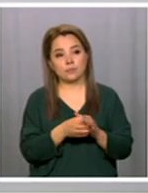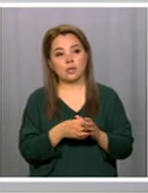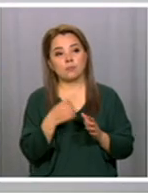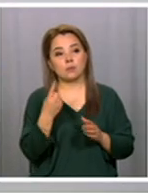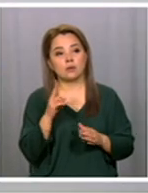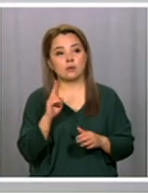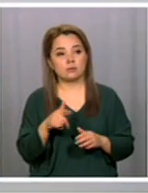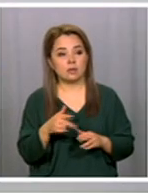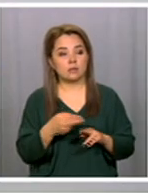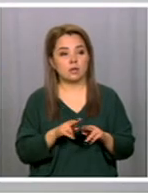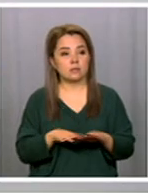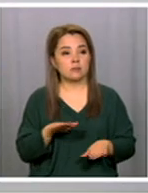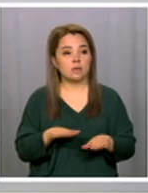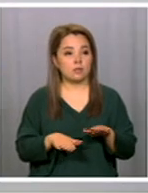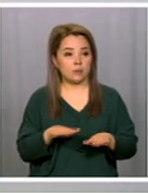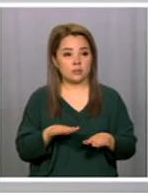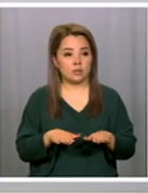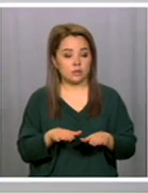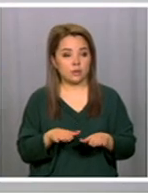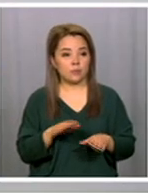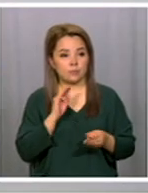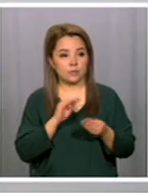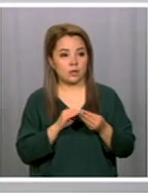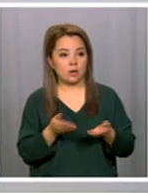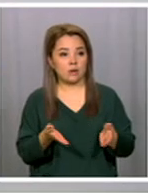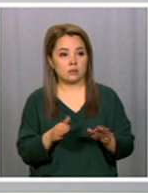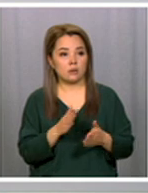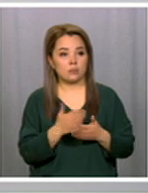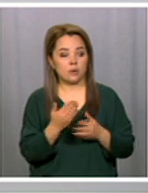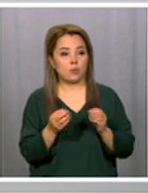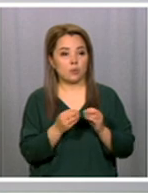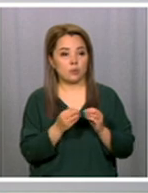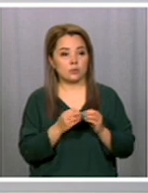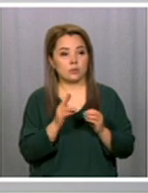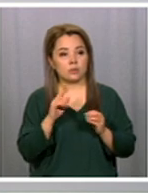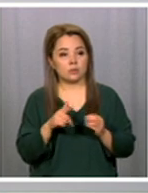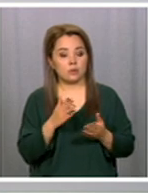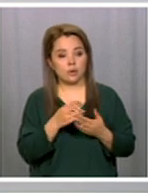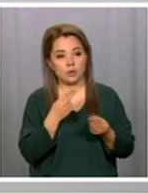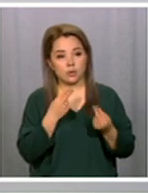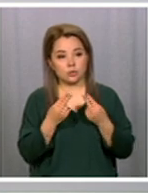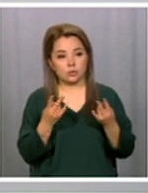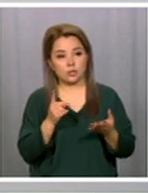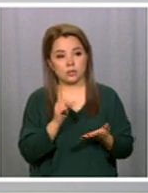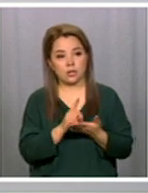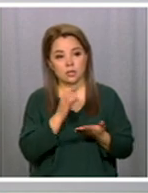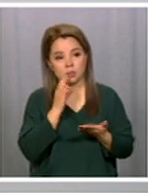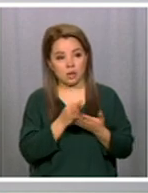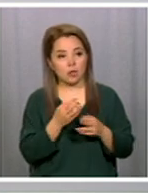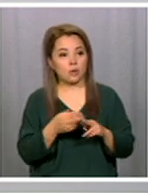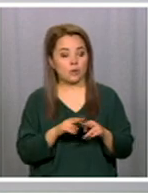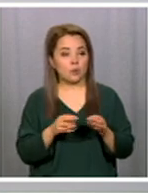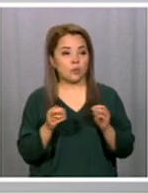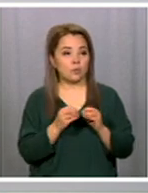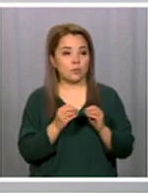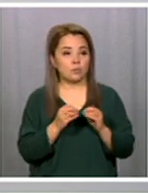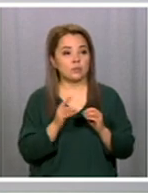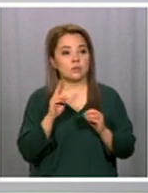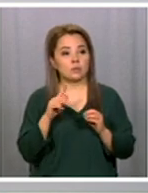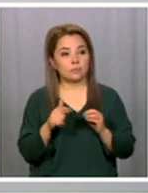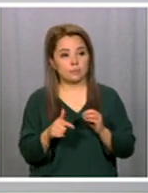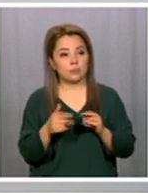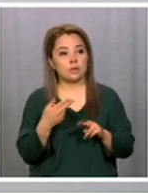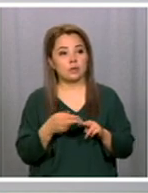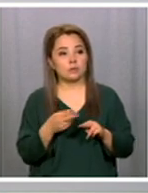килограмм салмағын ұстап тұру үшін ол 10 килограмм қорек қажет етеді. Ал 10 килограмм